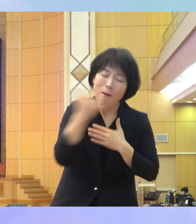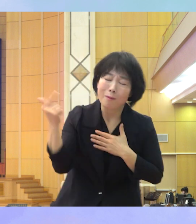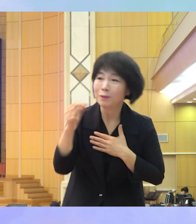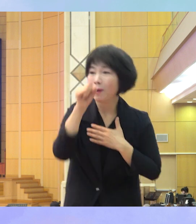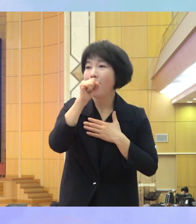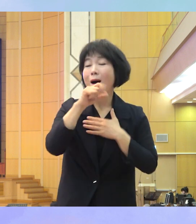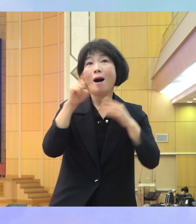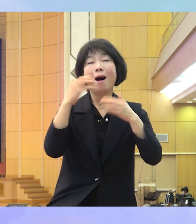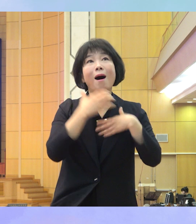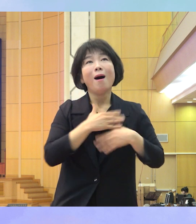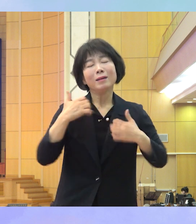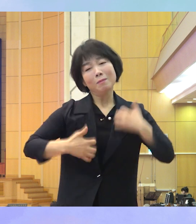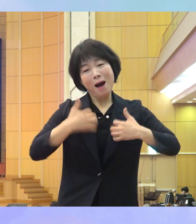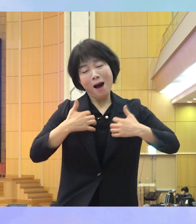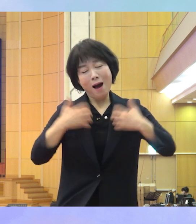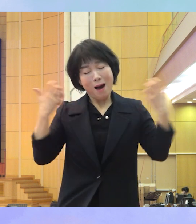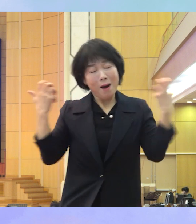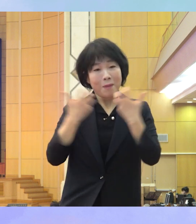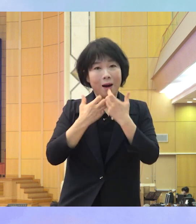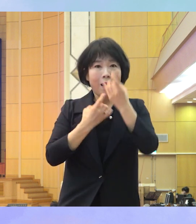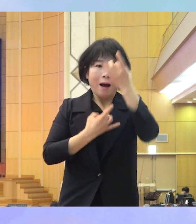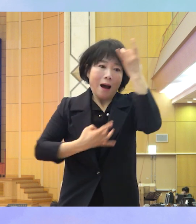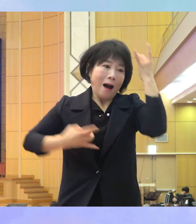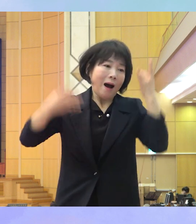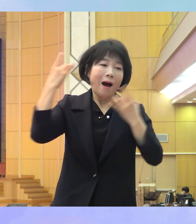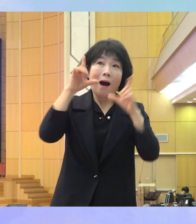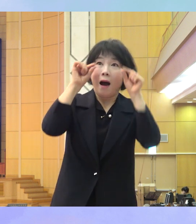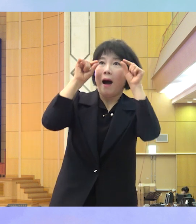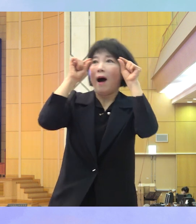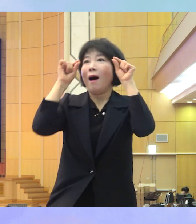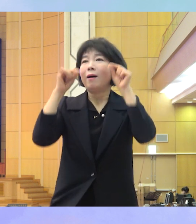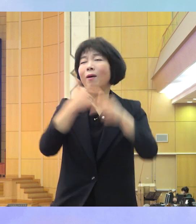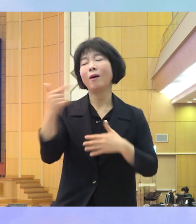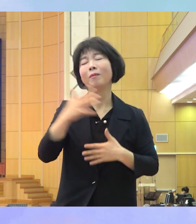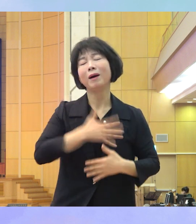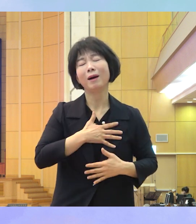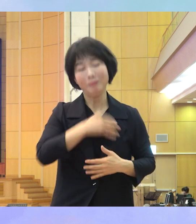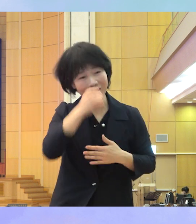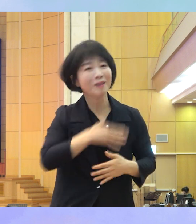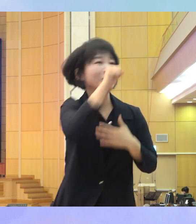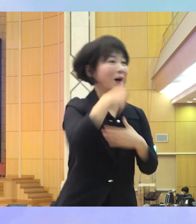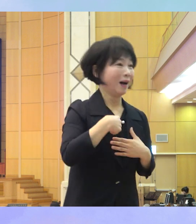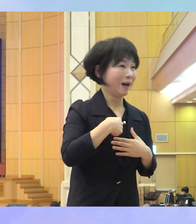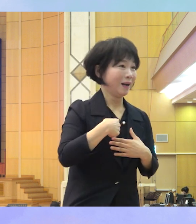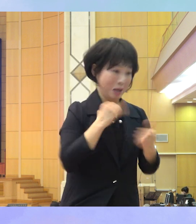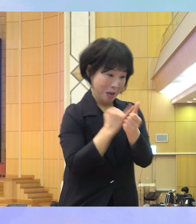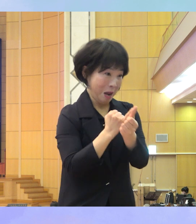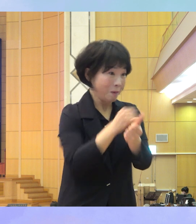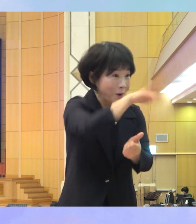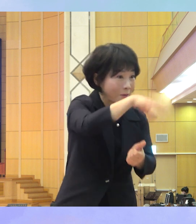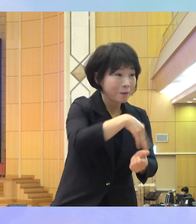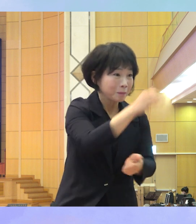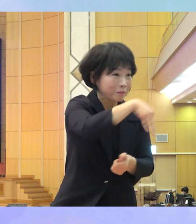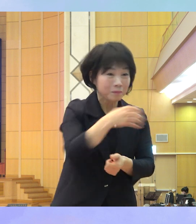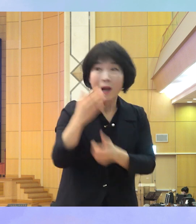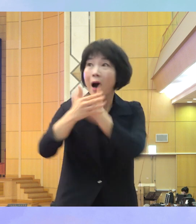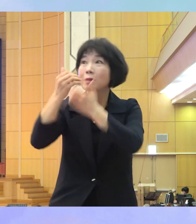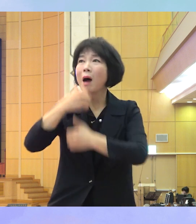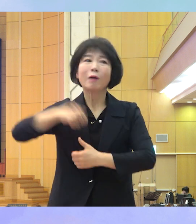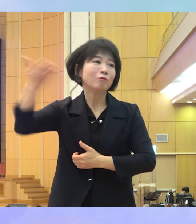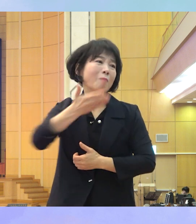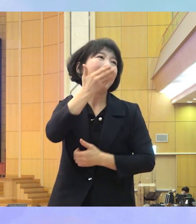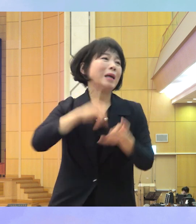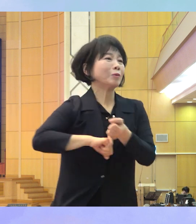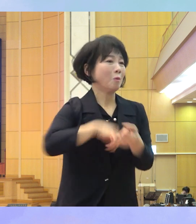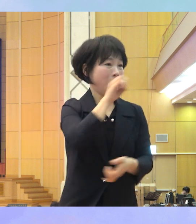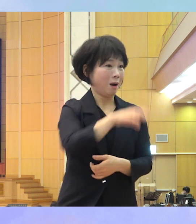잠이 오질 않습니다. 얼마나 기쁜지, 얼마나 좋은지. 부부끼리 나이도 많은데 뭐라고